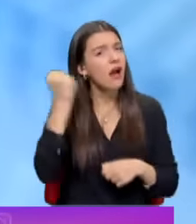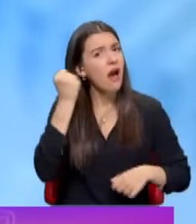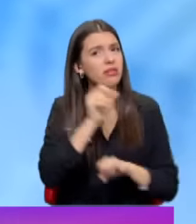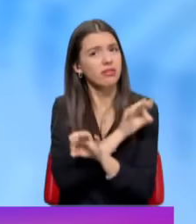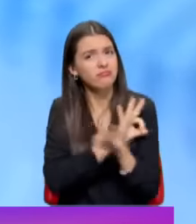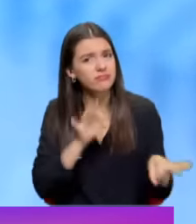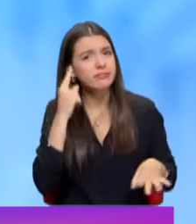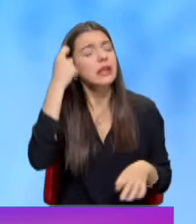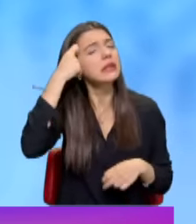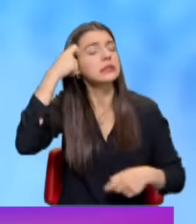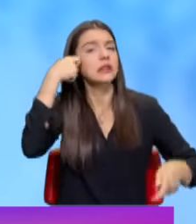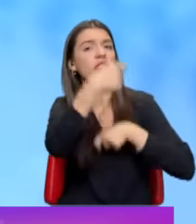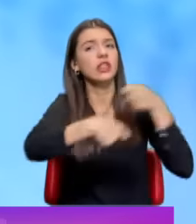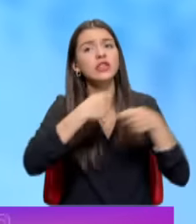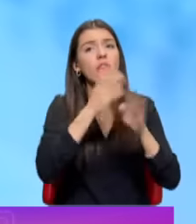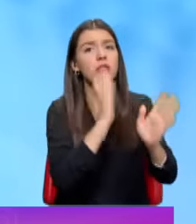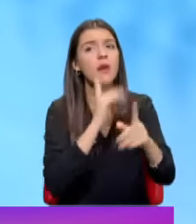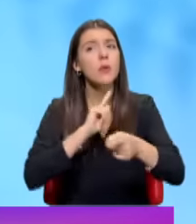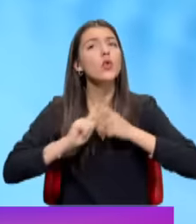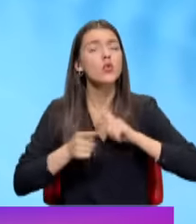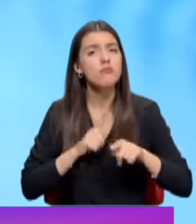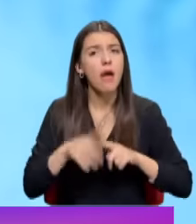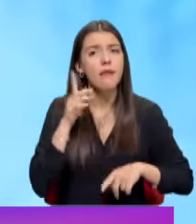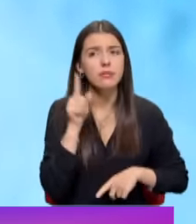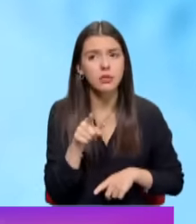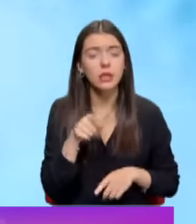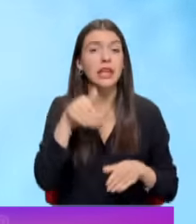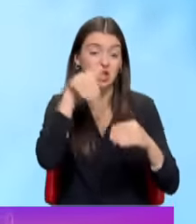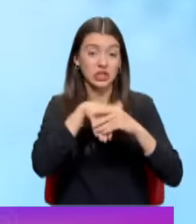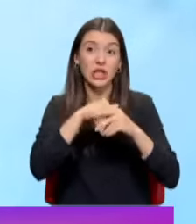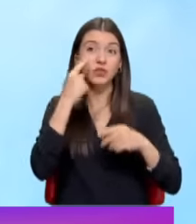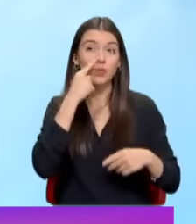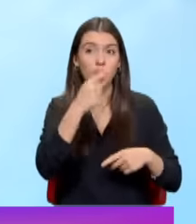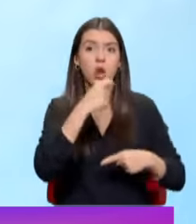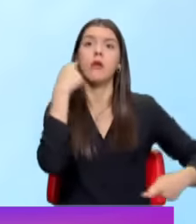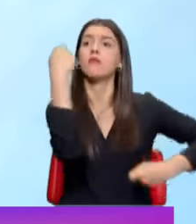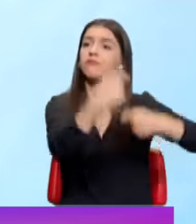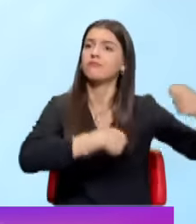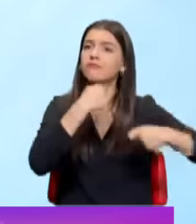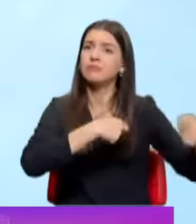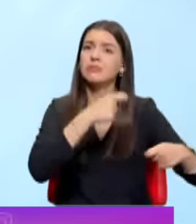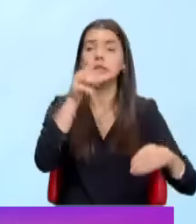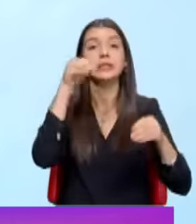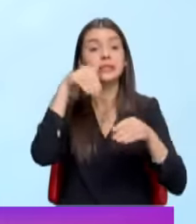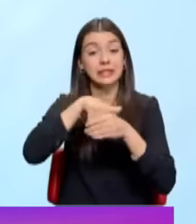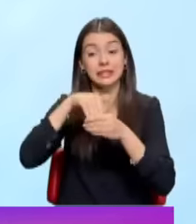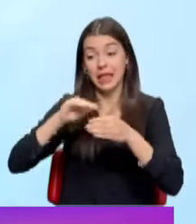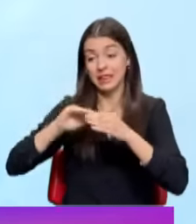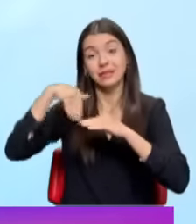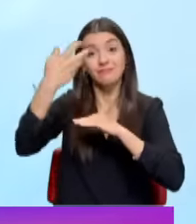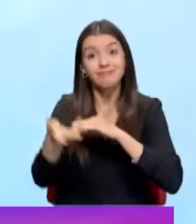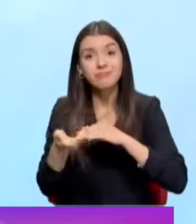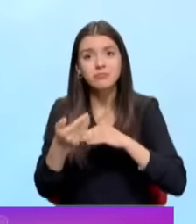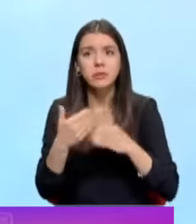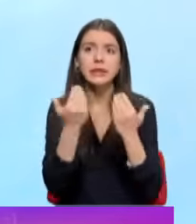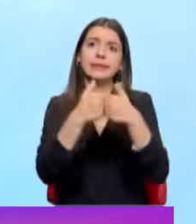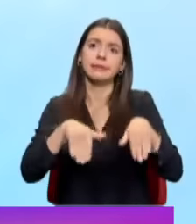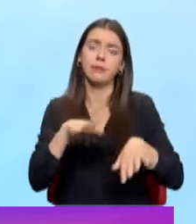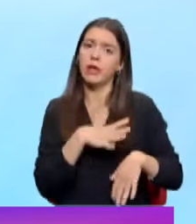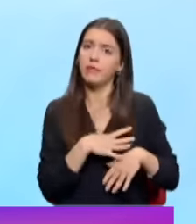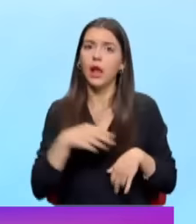İsrail'e ticareti sürdüren hükümet seçim sürecinde yalanladığı ihracata sandıktan sonra kısıtlama getirdi. AK Parti'den